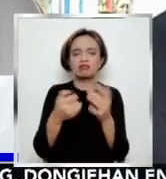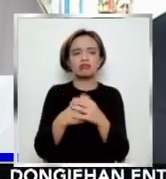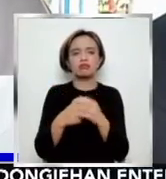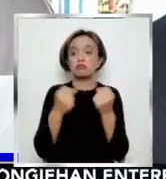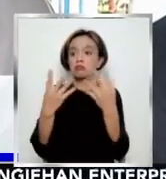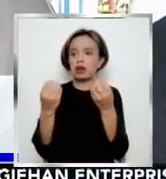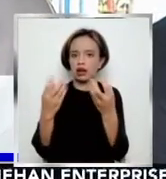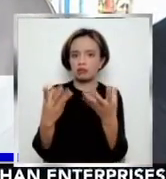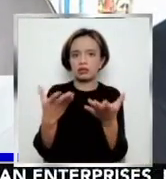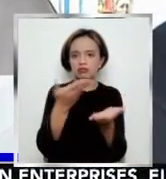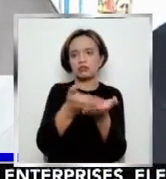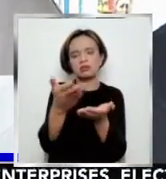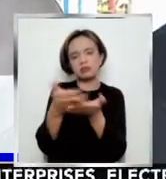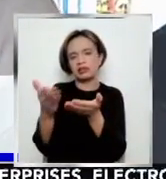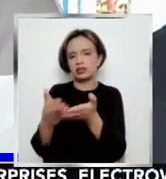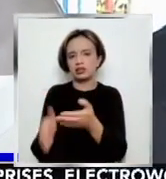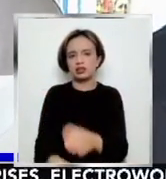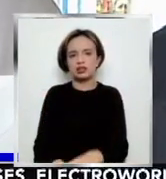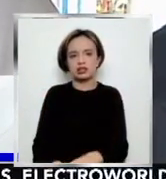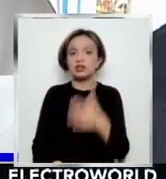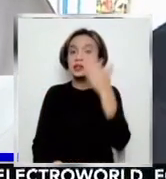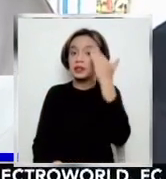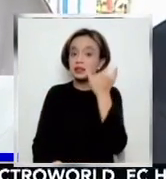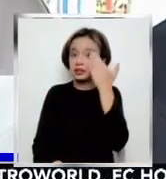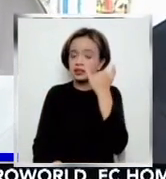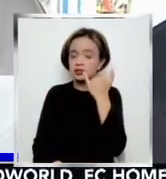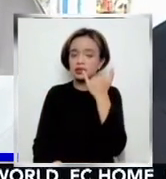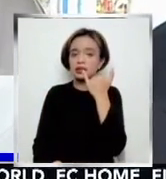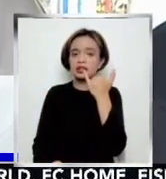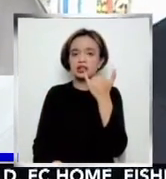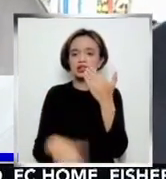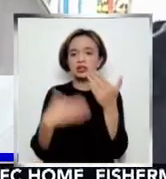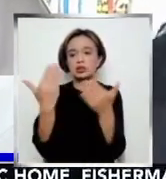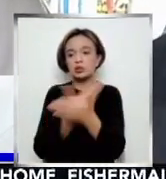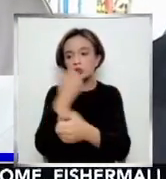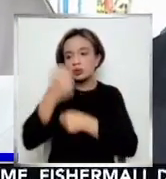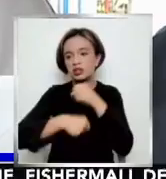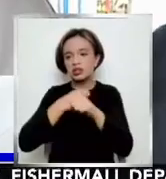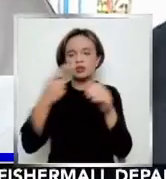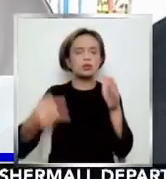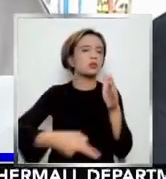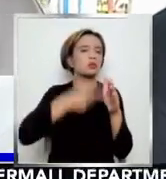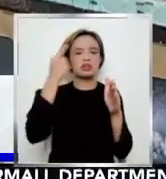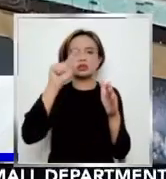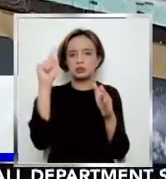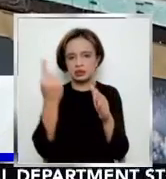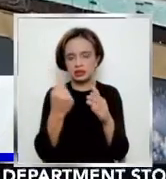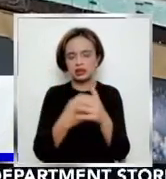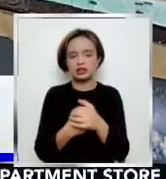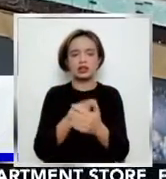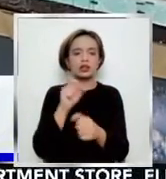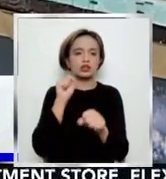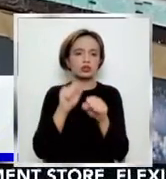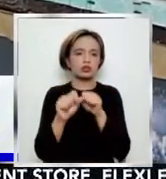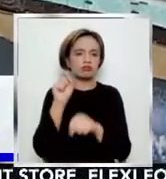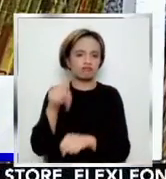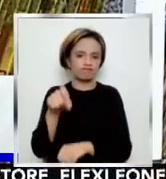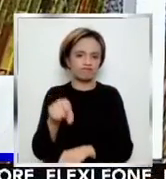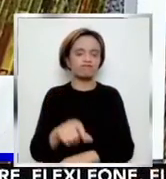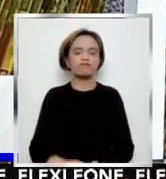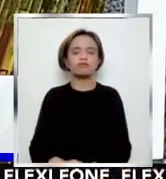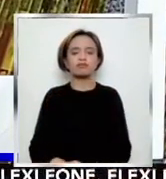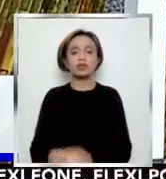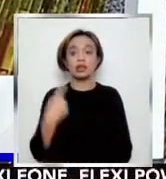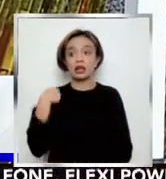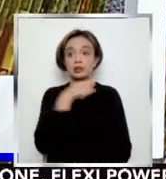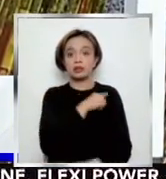Mabibili talaga kasi yung ano kasi new year minsan lang talaga. So kailangan ng mga tao. Sa aming pag-iikot,